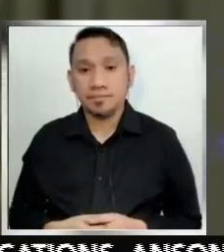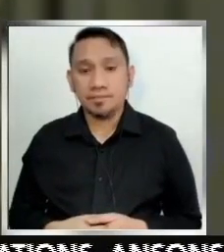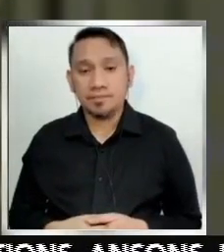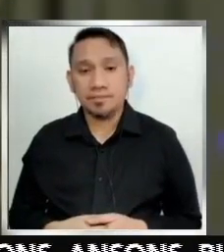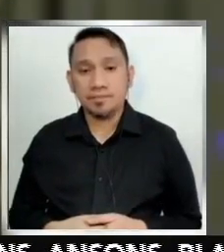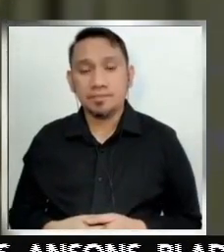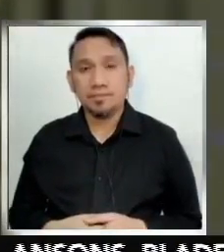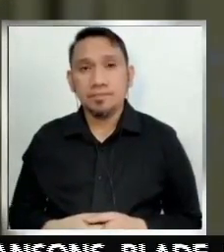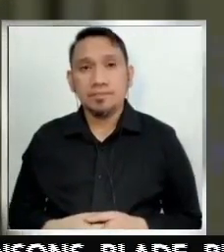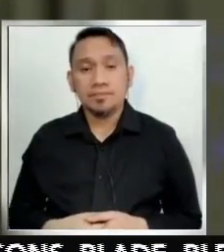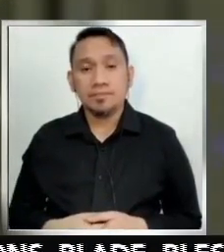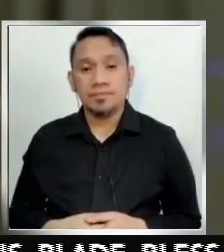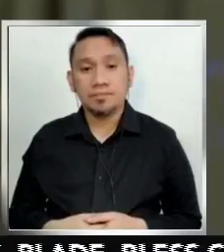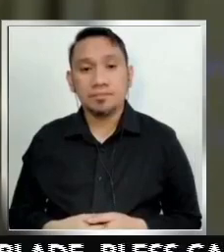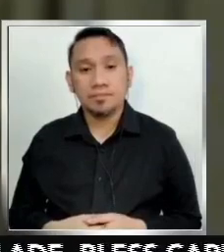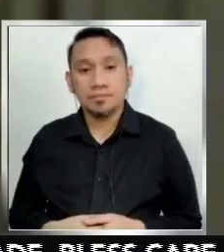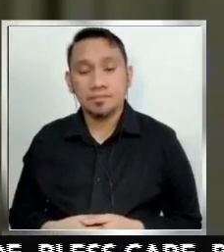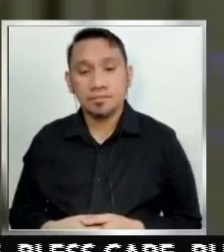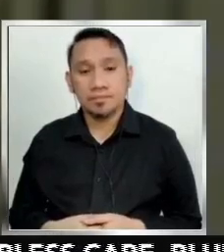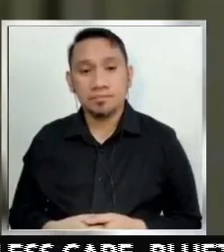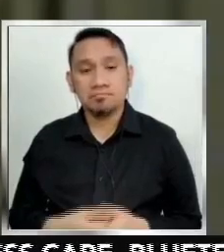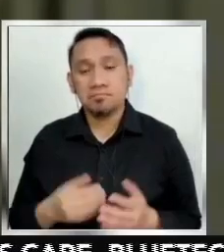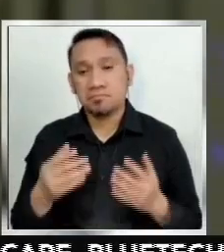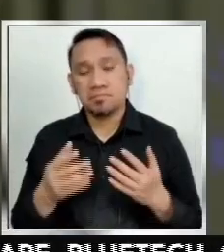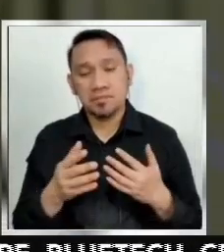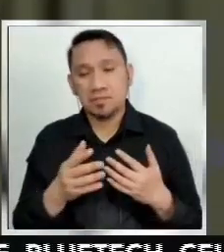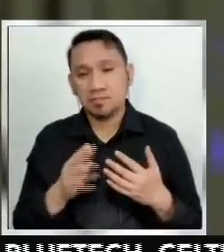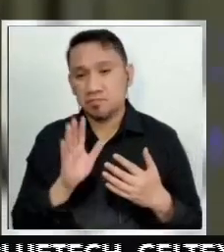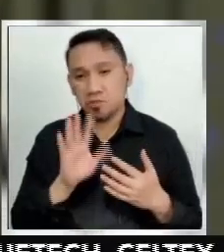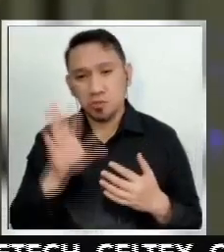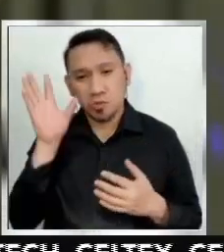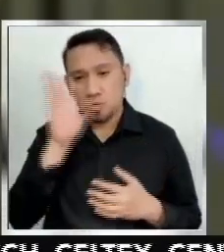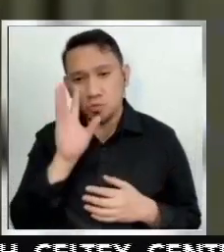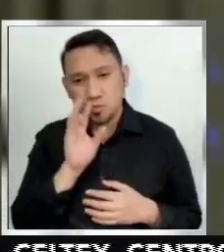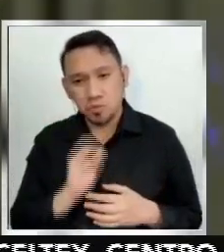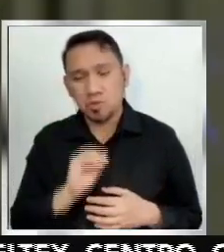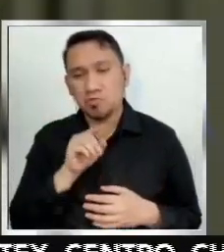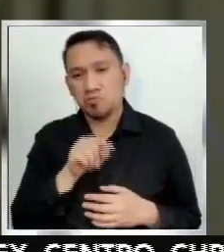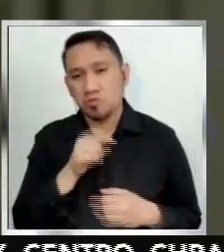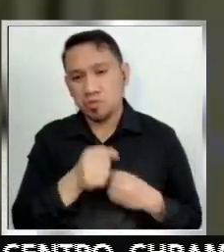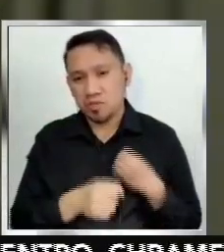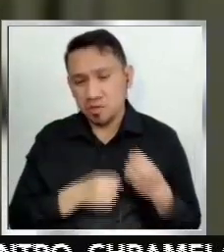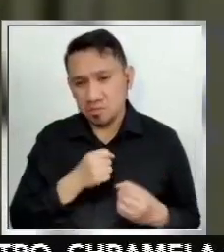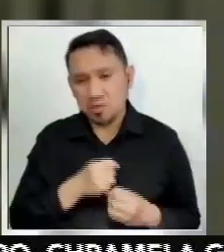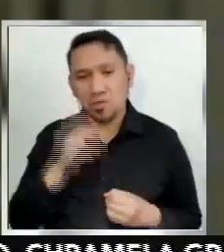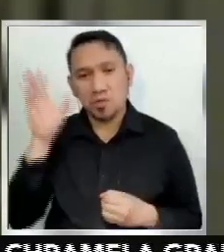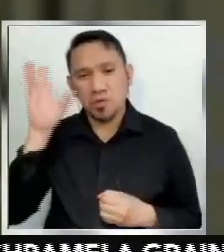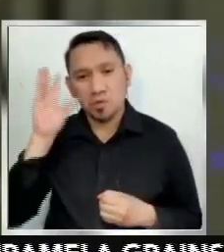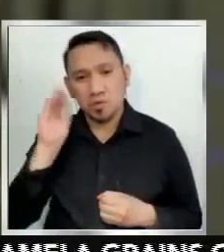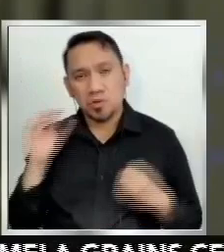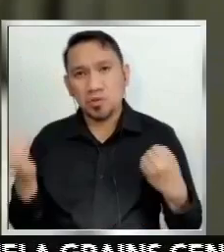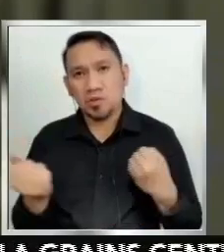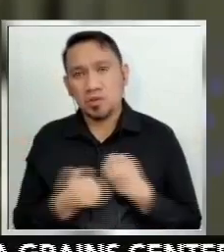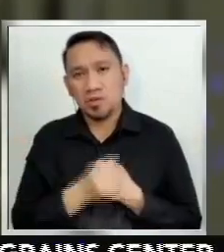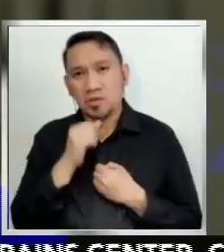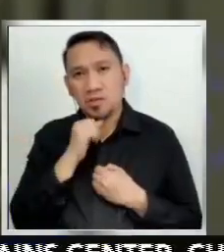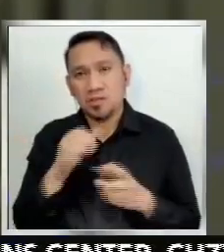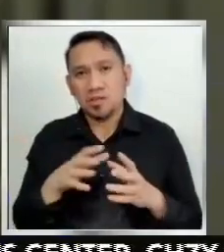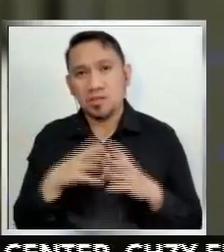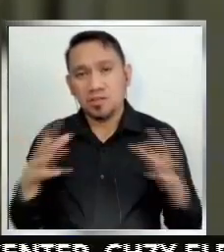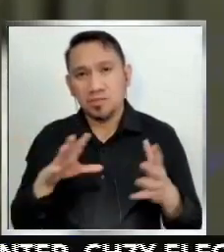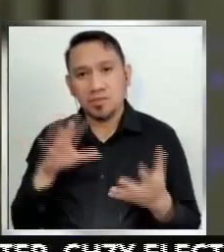Ibang klase kayo magsakripisyo, ibang klase din kayo magmahal. Huwag naman todo-todo kasi maubos ang pera ninyo sa